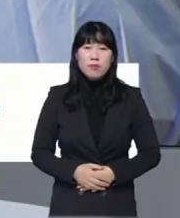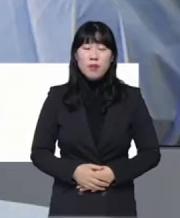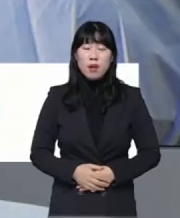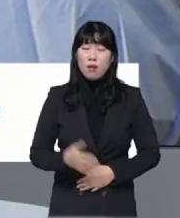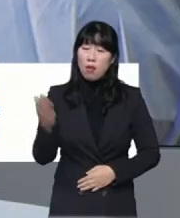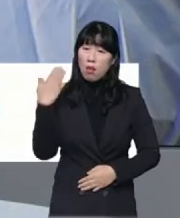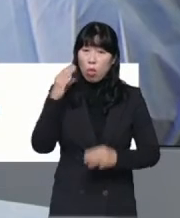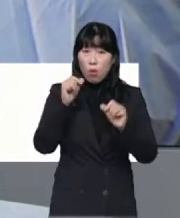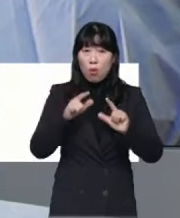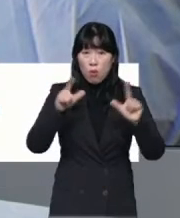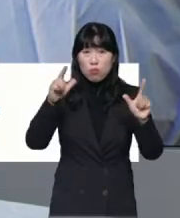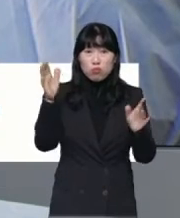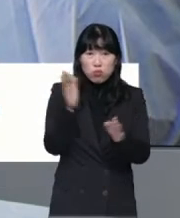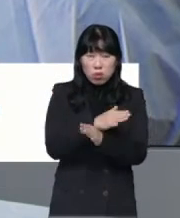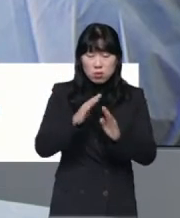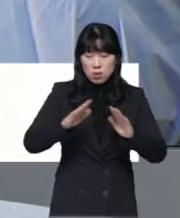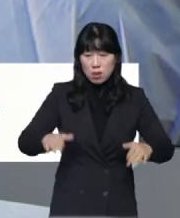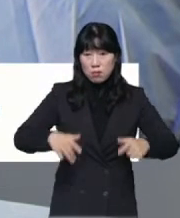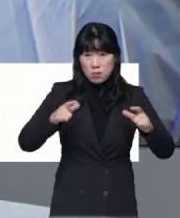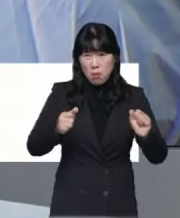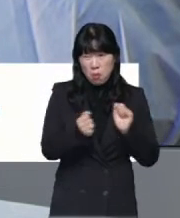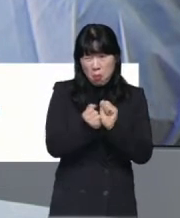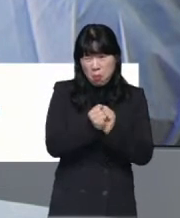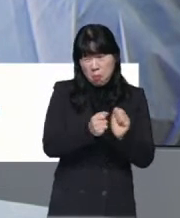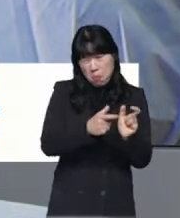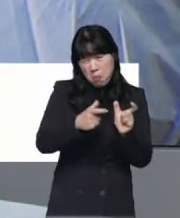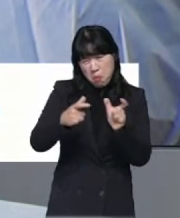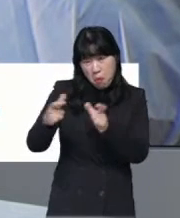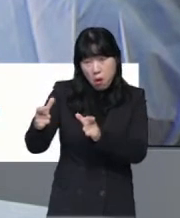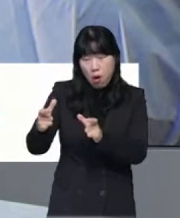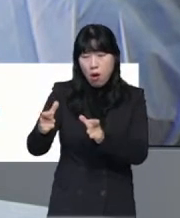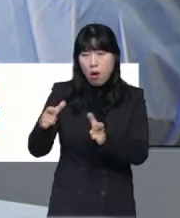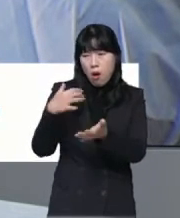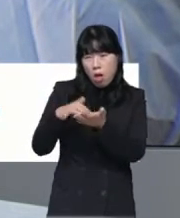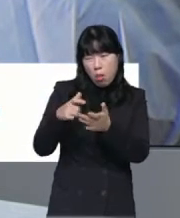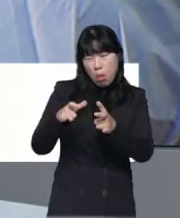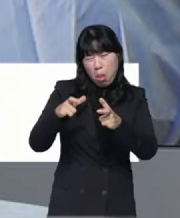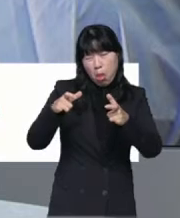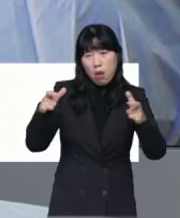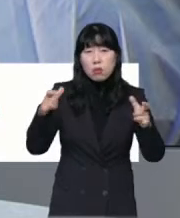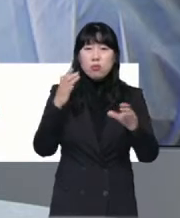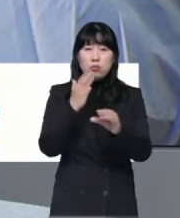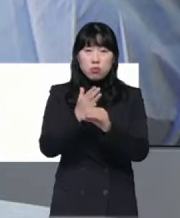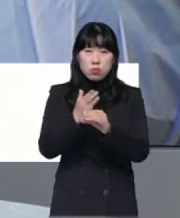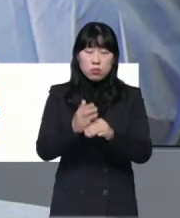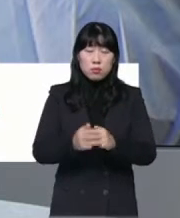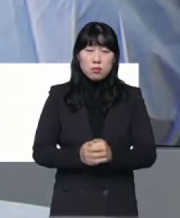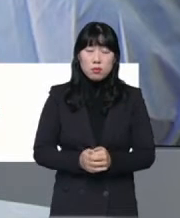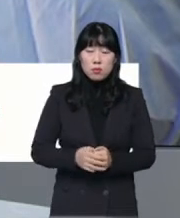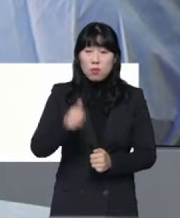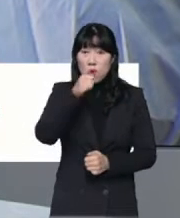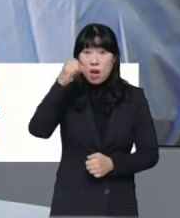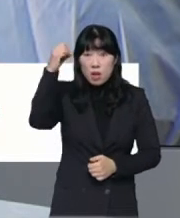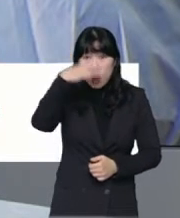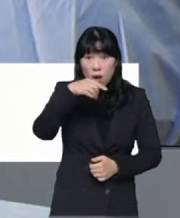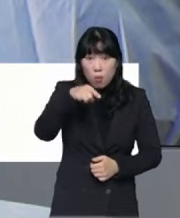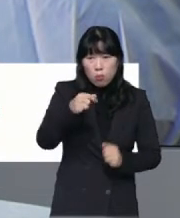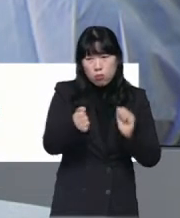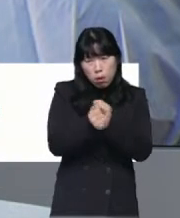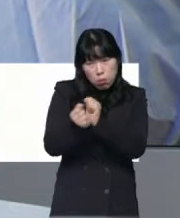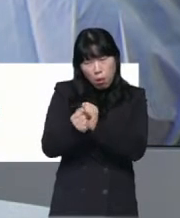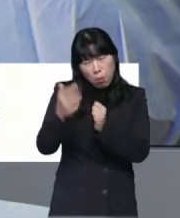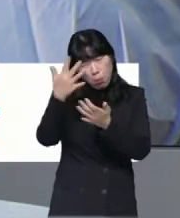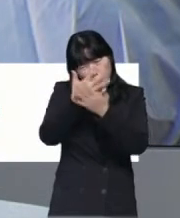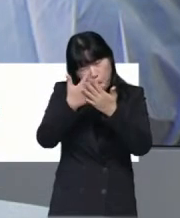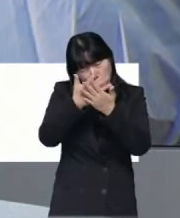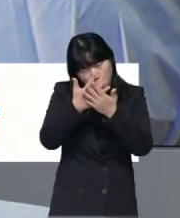지난 주말부터 이어진 전남 적 홀은 알고 확산 3가 좀처럼 꺾이지 않고 있습니다 광양 에선 감염경로가